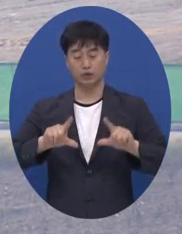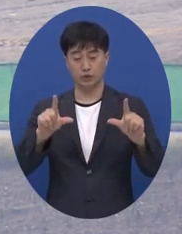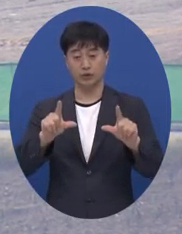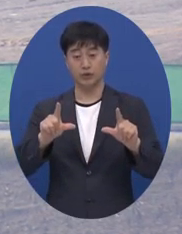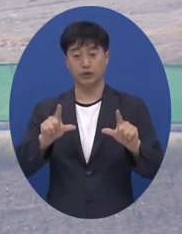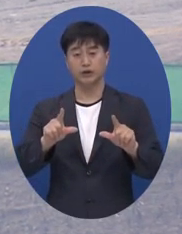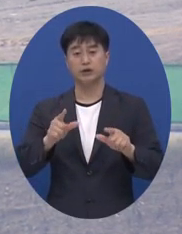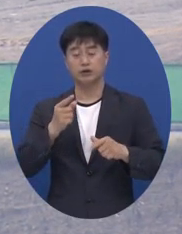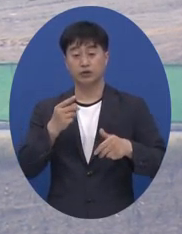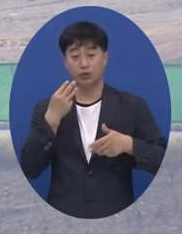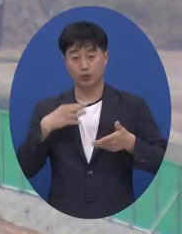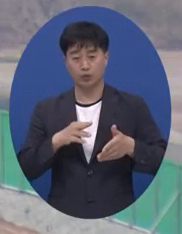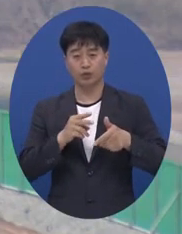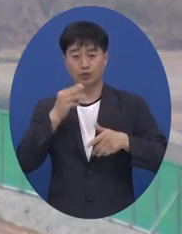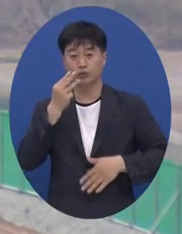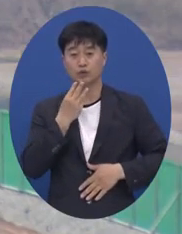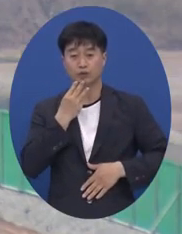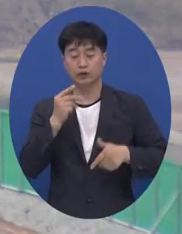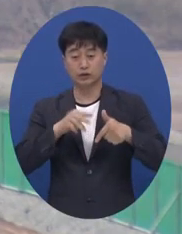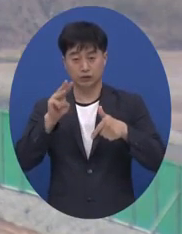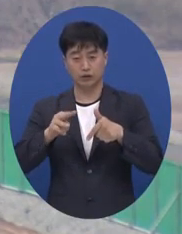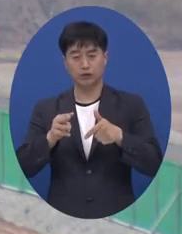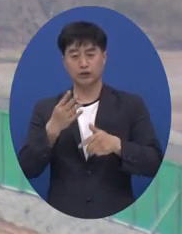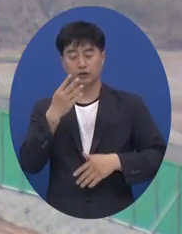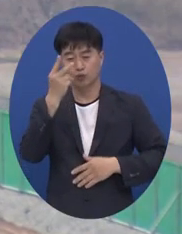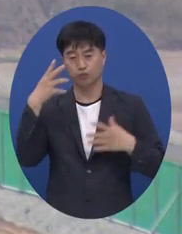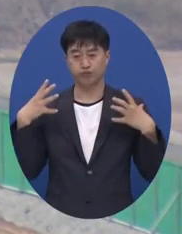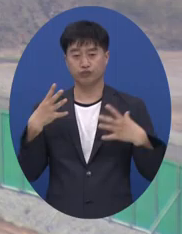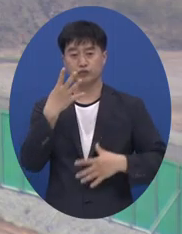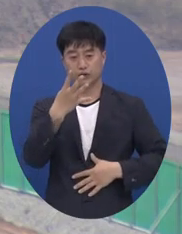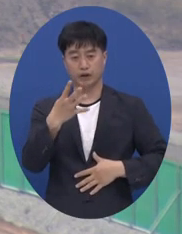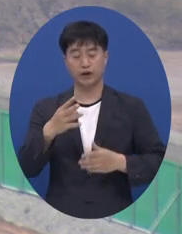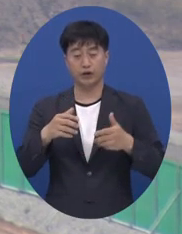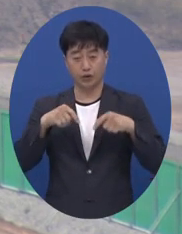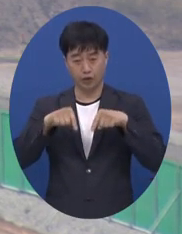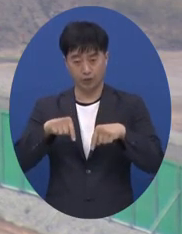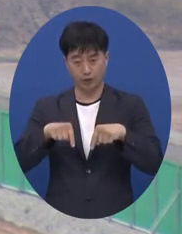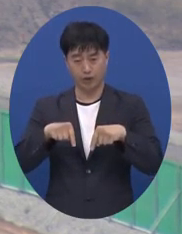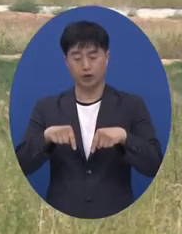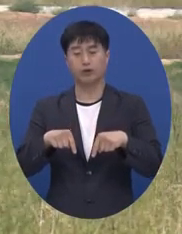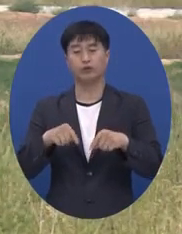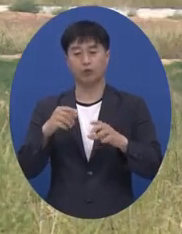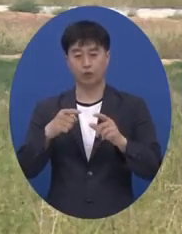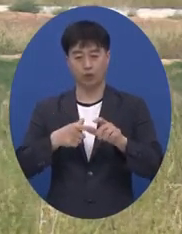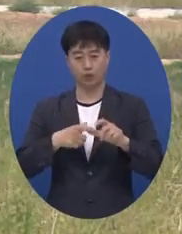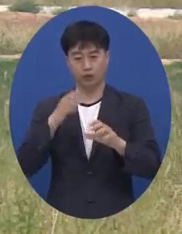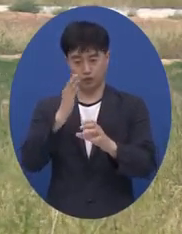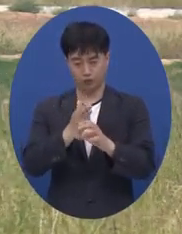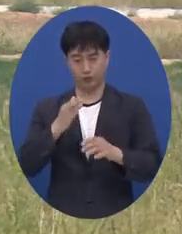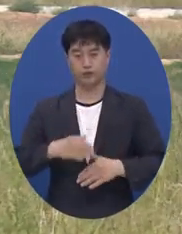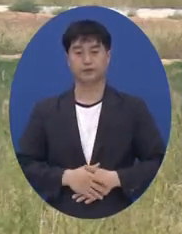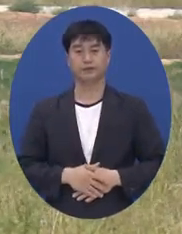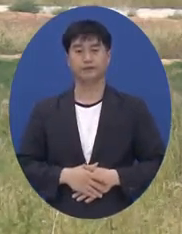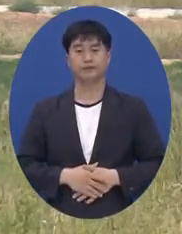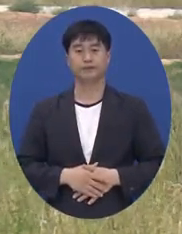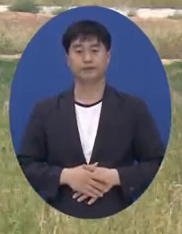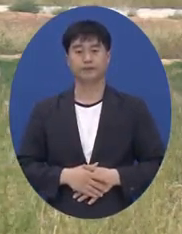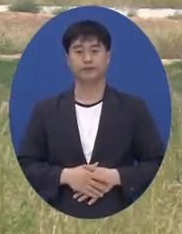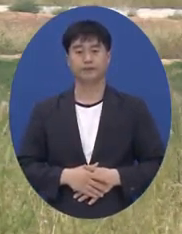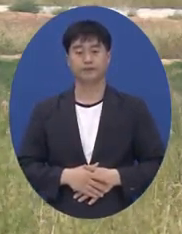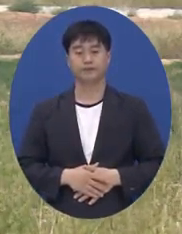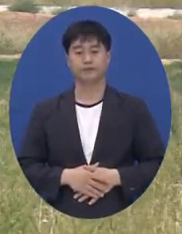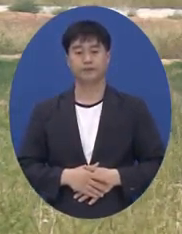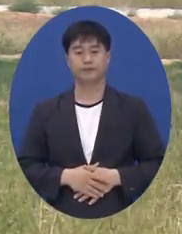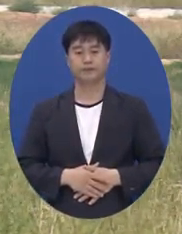서울시, 인천시 그리고 정부가 사자 협의체를 꾸려 대체 매립지를 고심하고 있습니다. 경기지TV 한선지입니다.